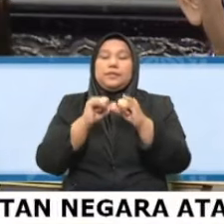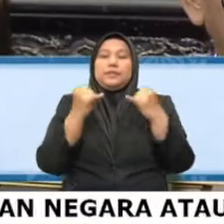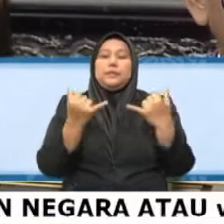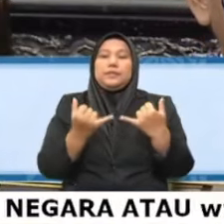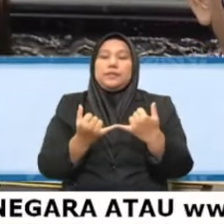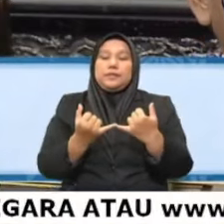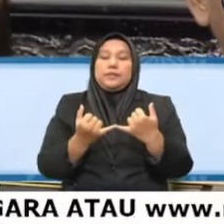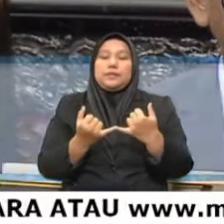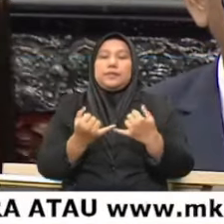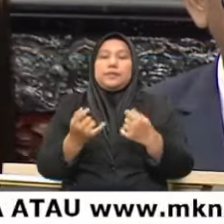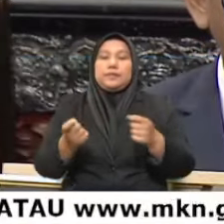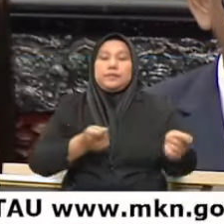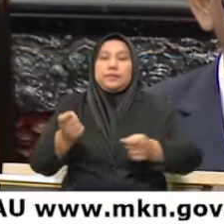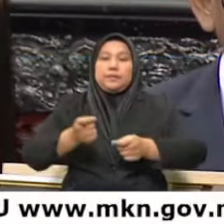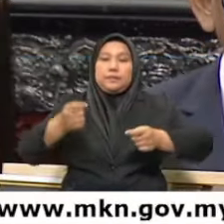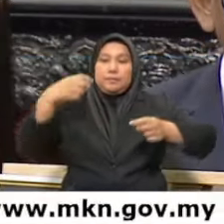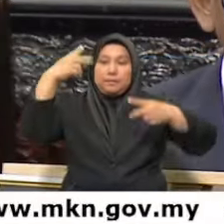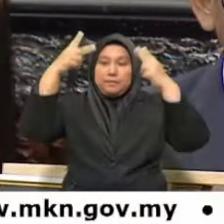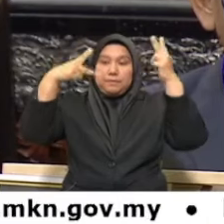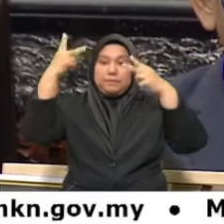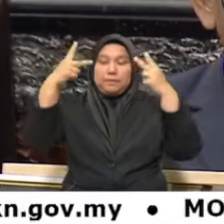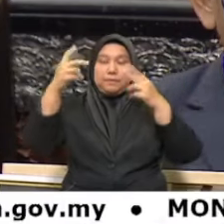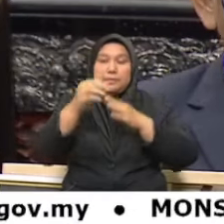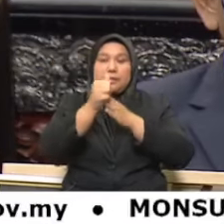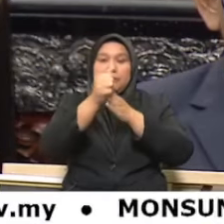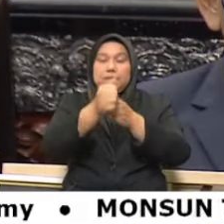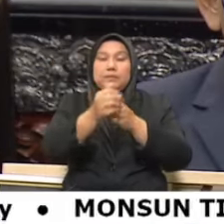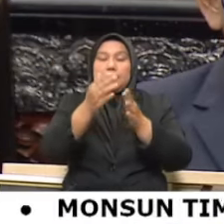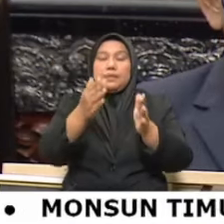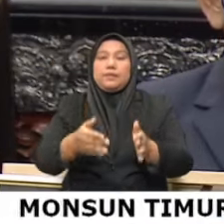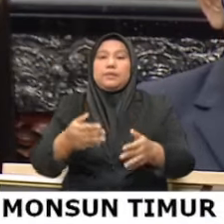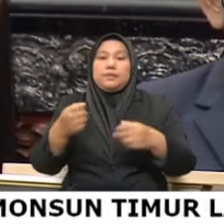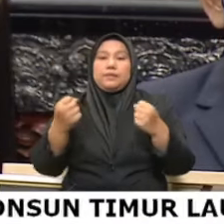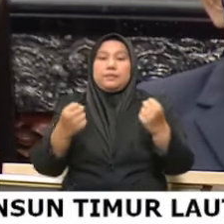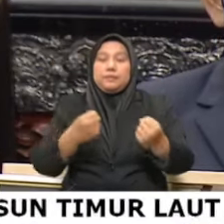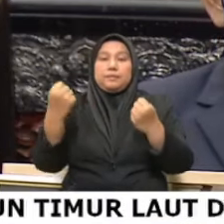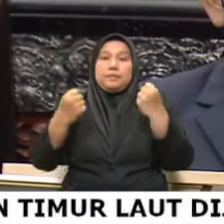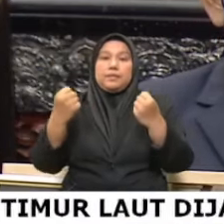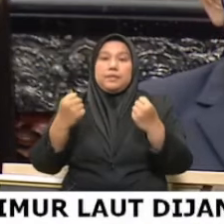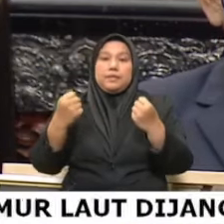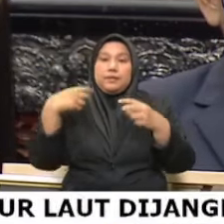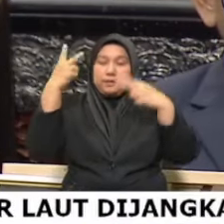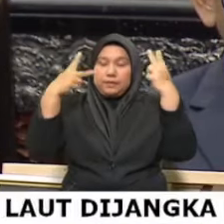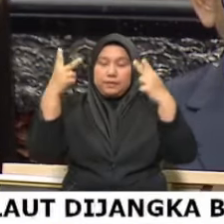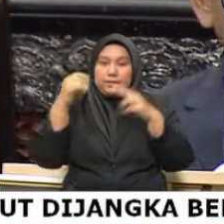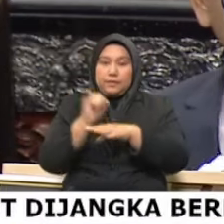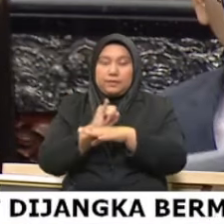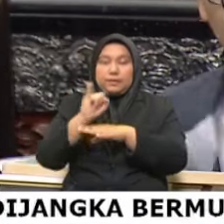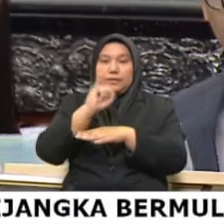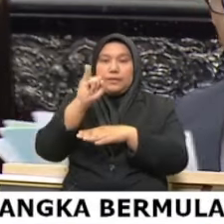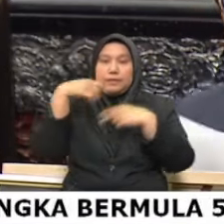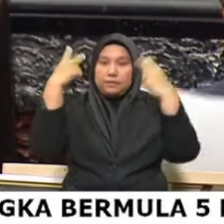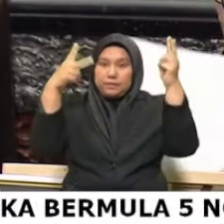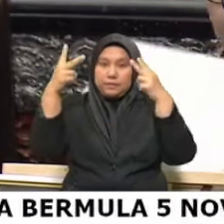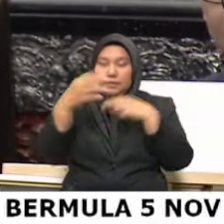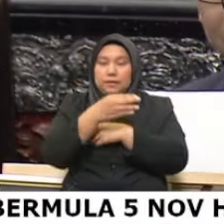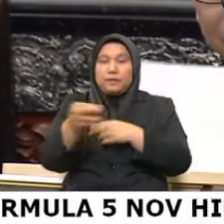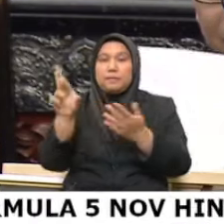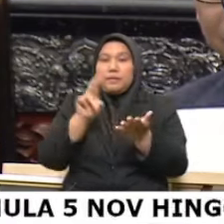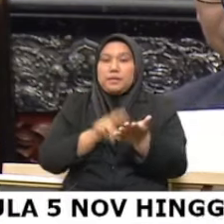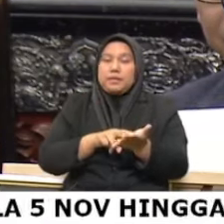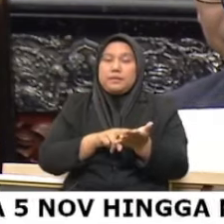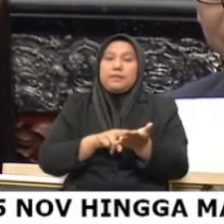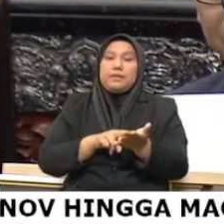pelancongan dan agensi pengembaraan pemandu pelancong, institusi latihan pelancongan, kenderaan pelancongan dan pendaftaran